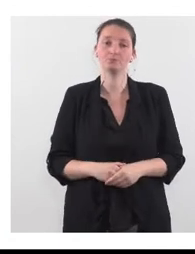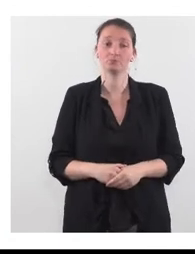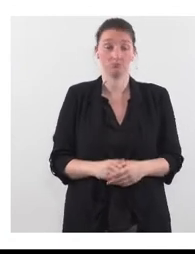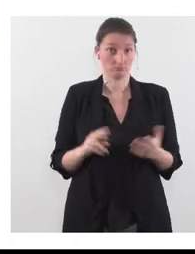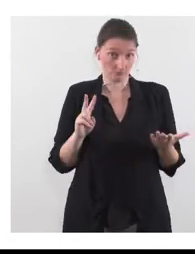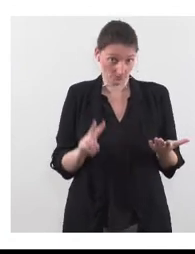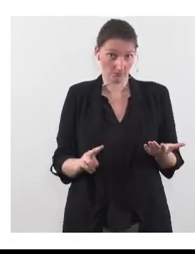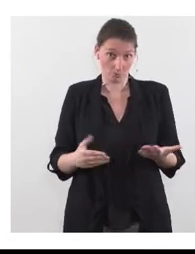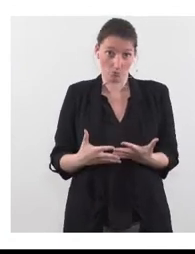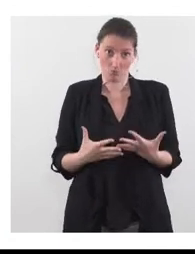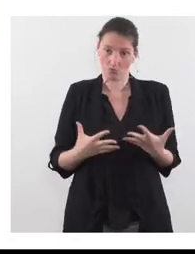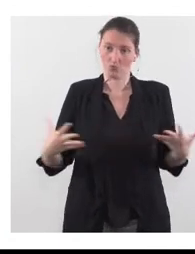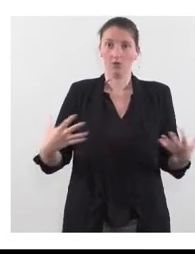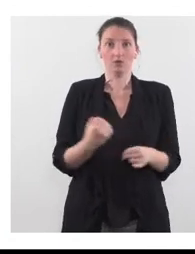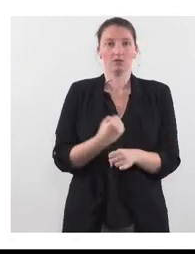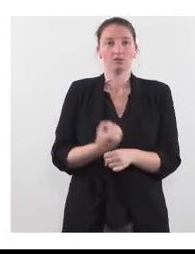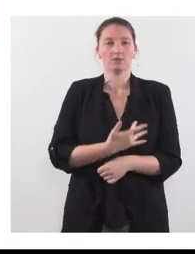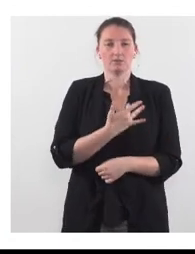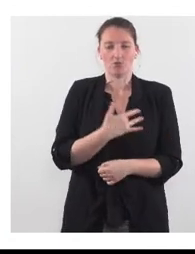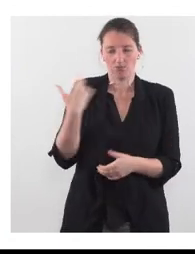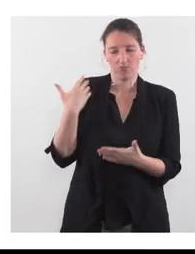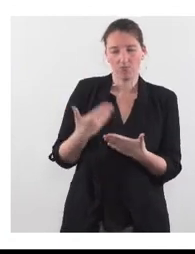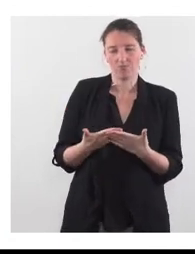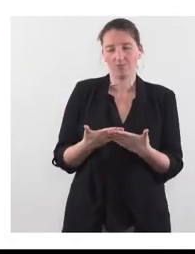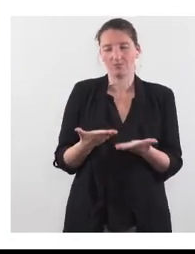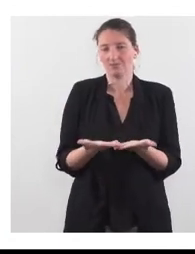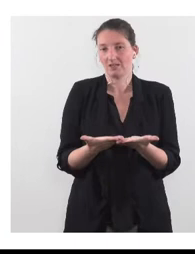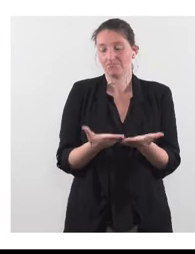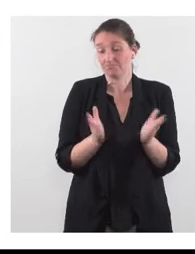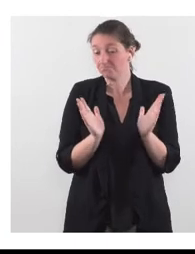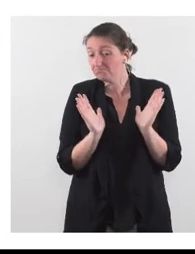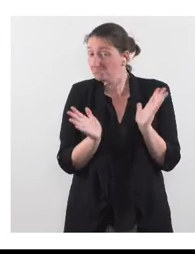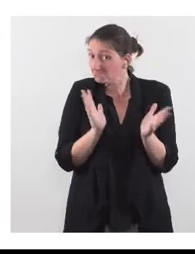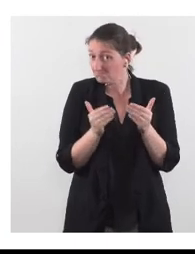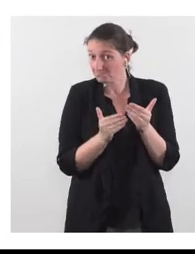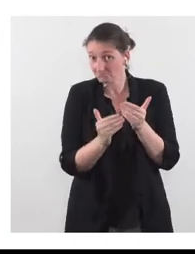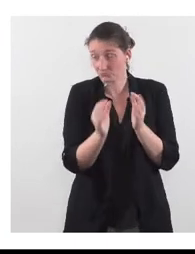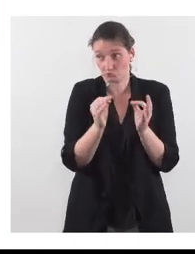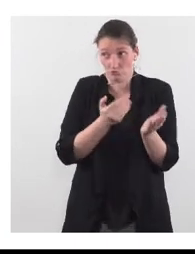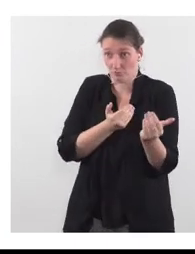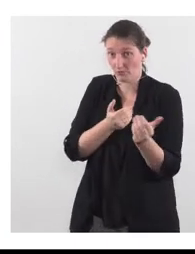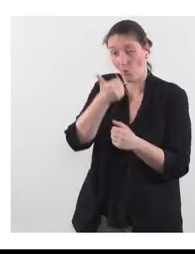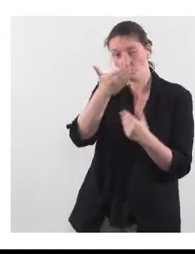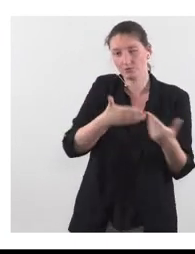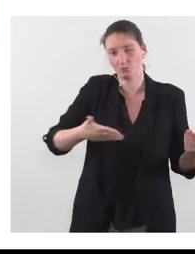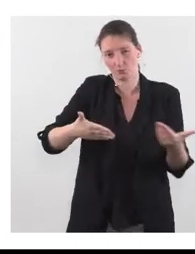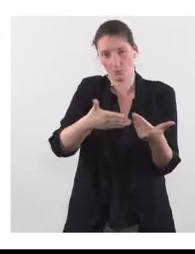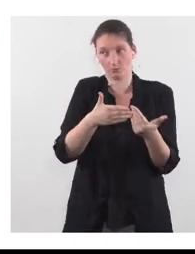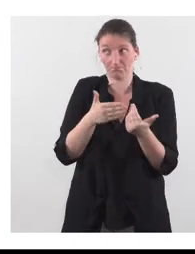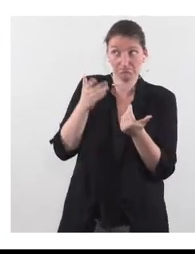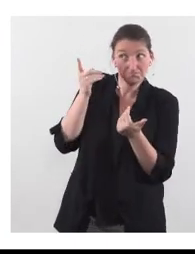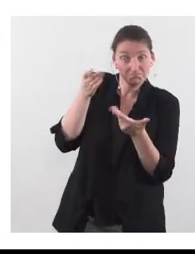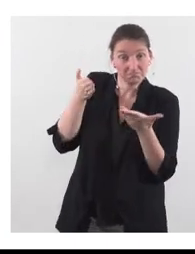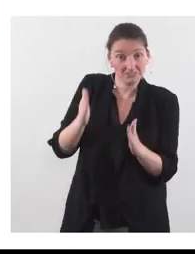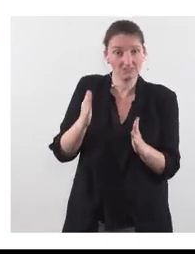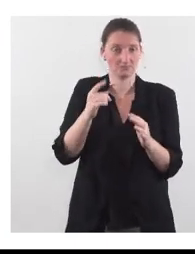vraiment fait un travail très intéressant dans ce sens et nous attendons une décision importante d'un cas